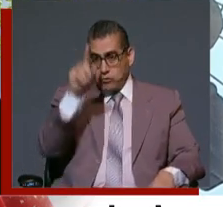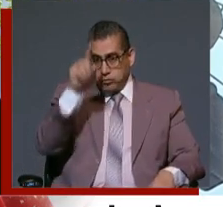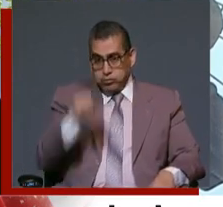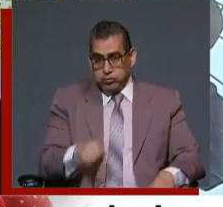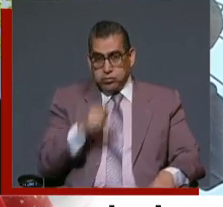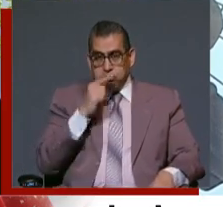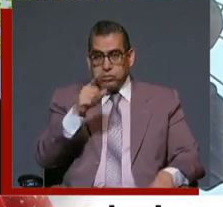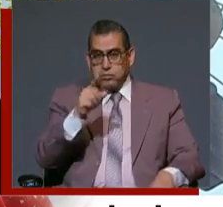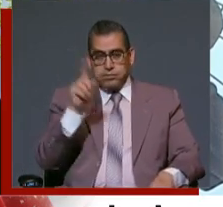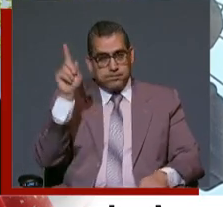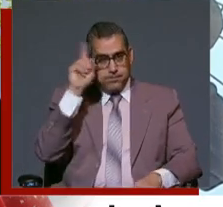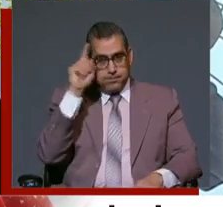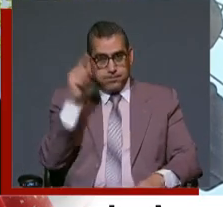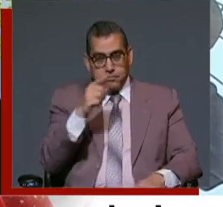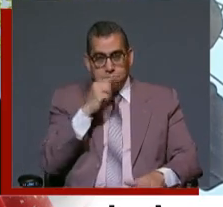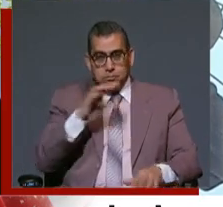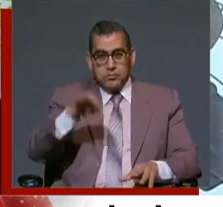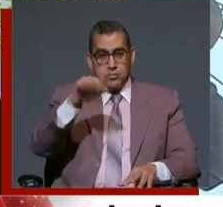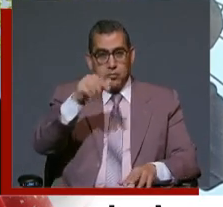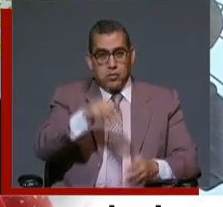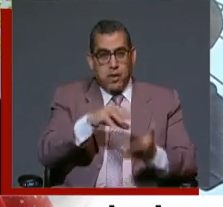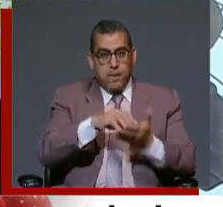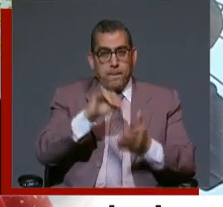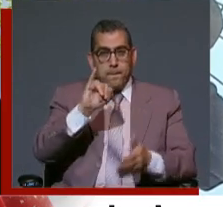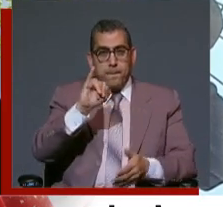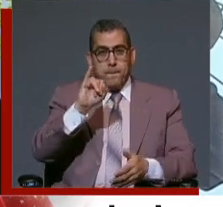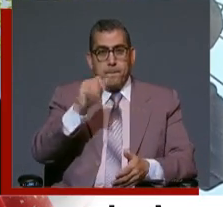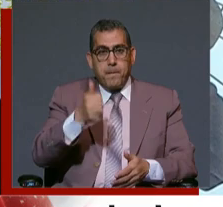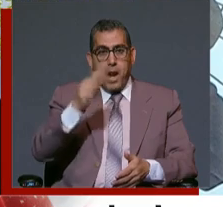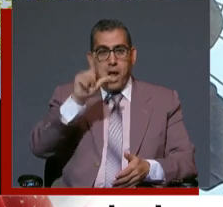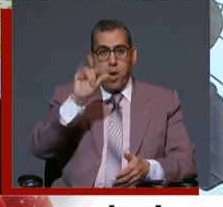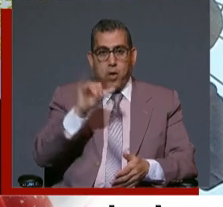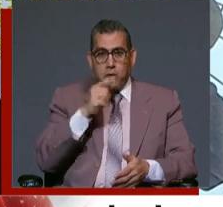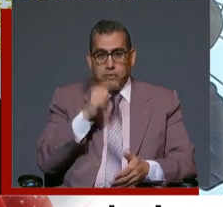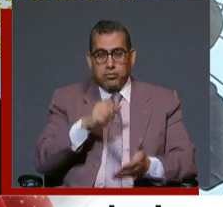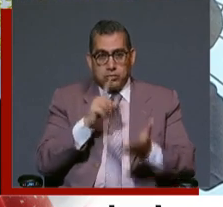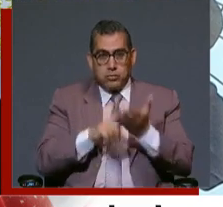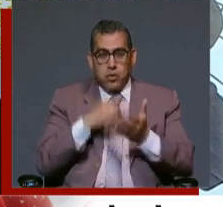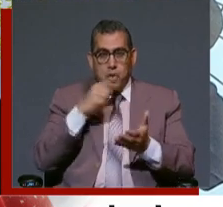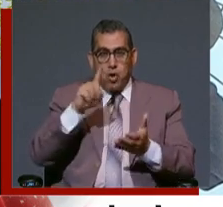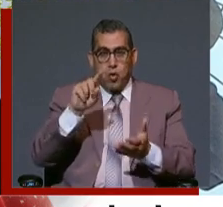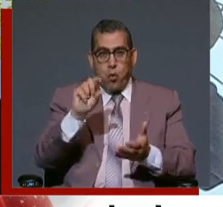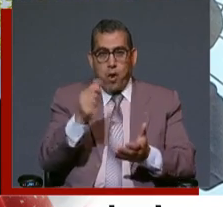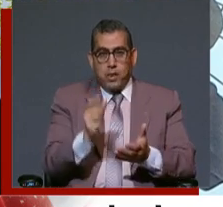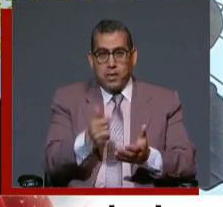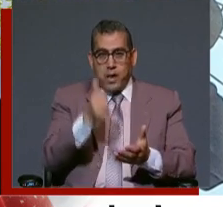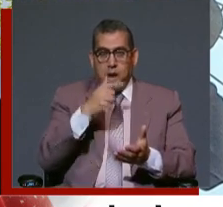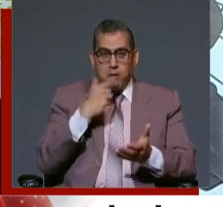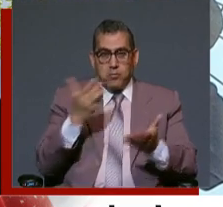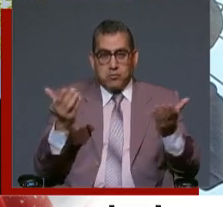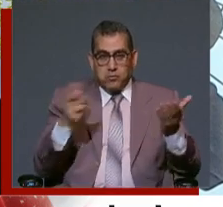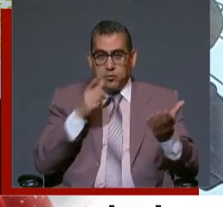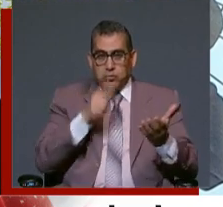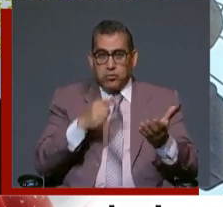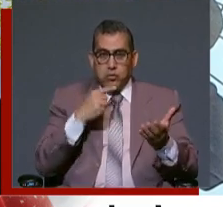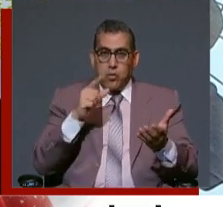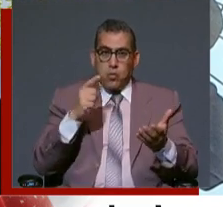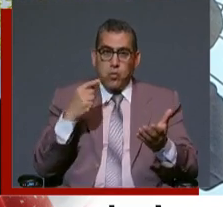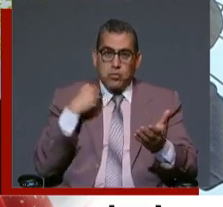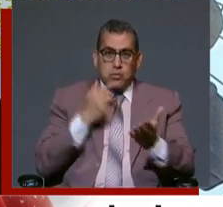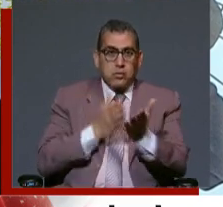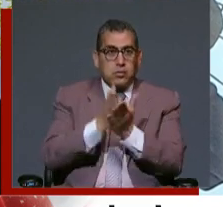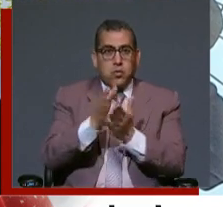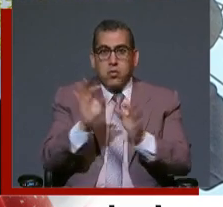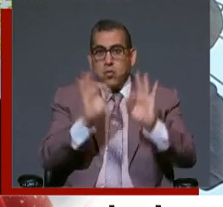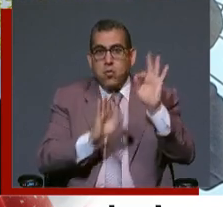تعرف مناطق مثل الملاوي والموزمبيق ومدغشقر وزامبيا ورواندا أي تساقطات مطرية لأكثر